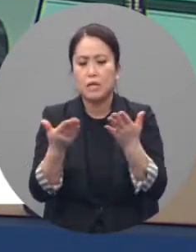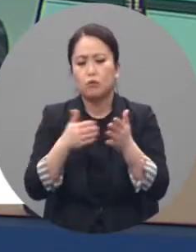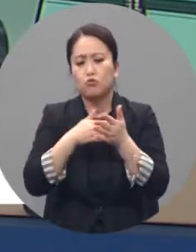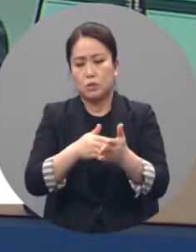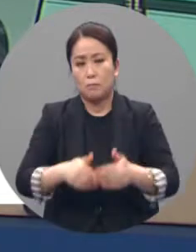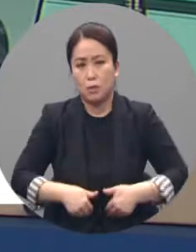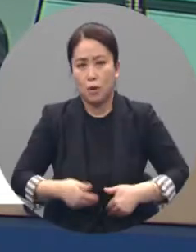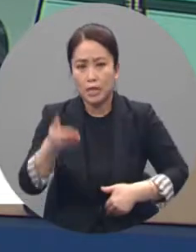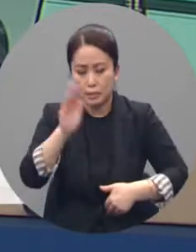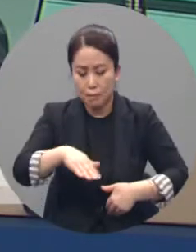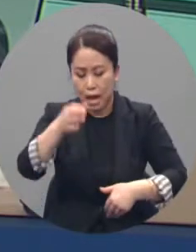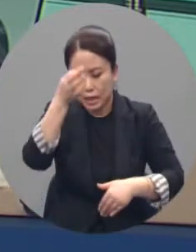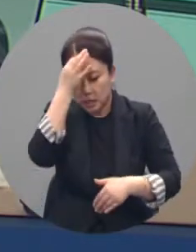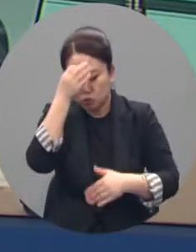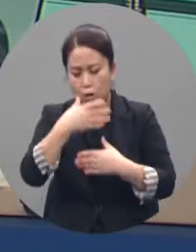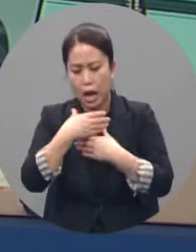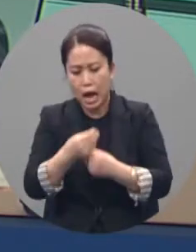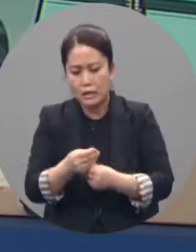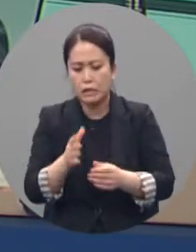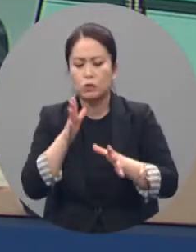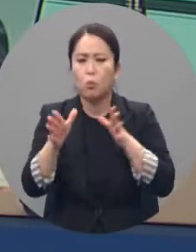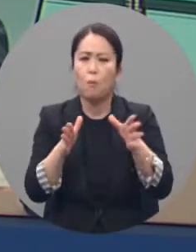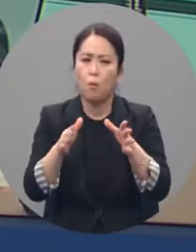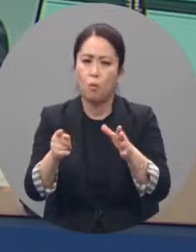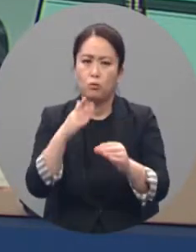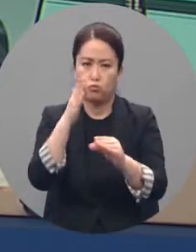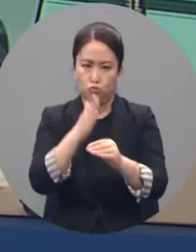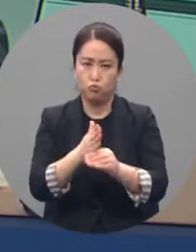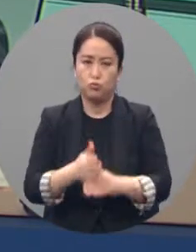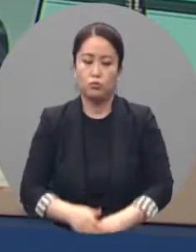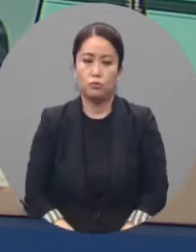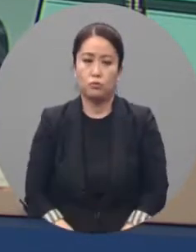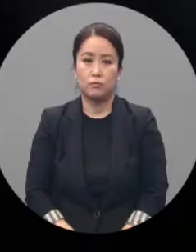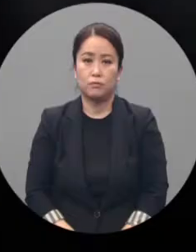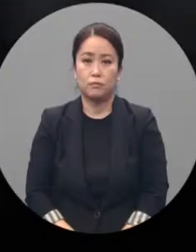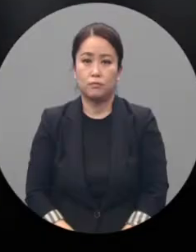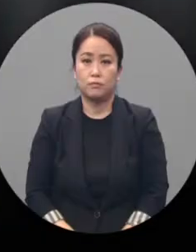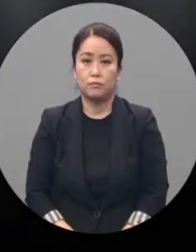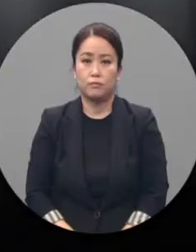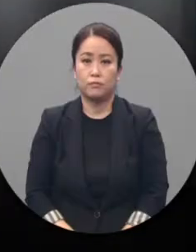아직은 걸음마 수준입니다. 송광모 기자가 보도합니다.